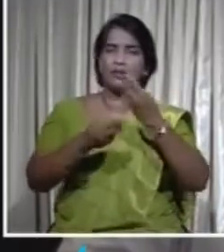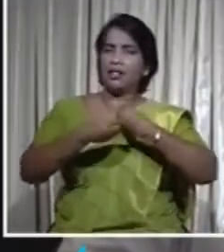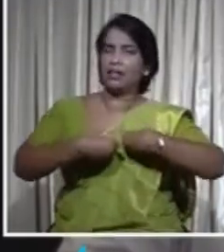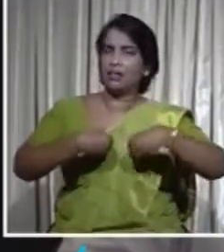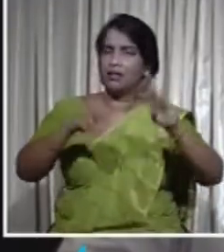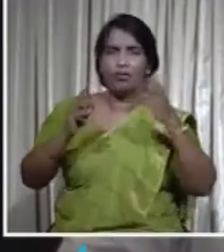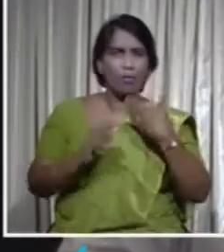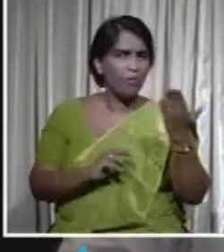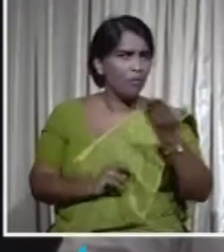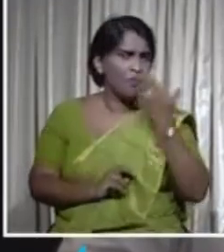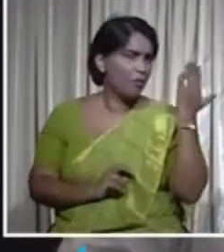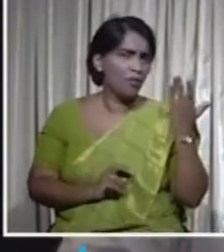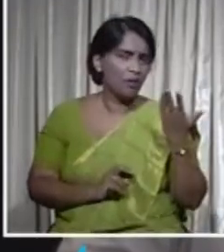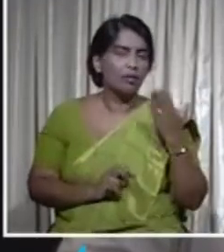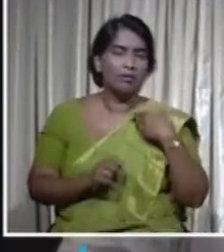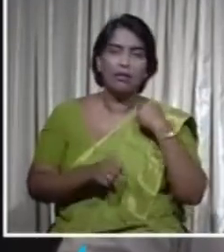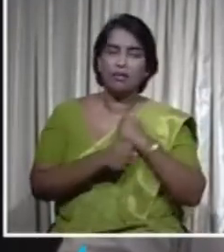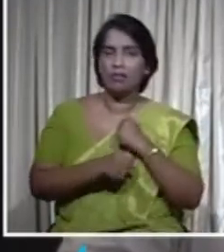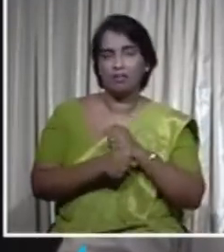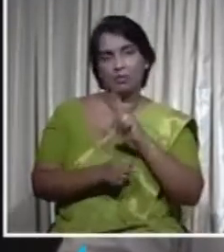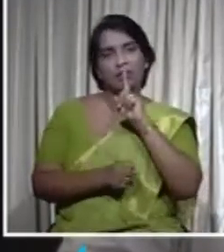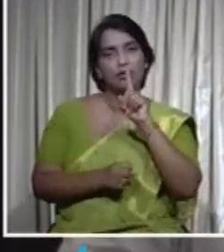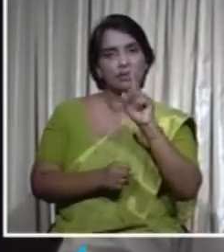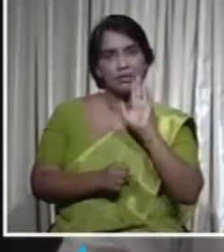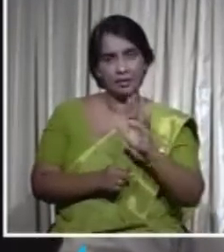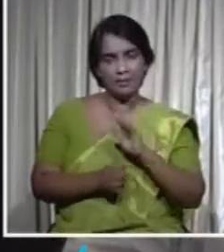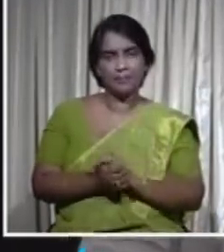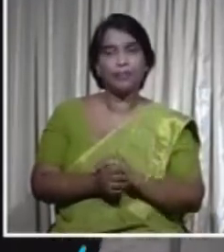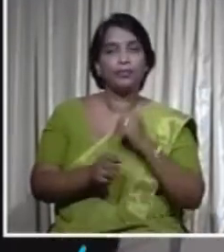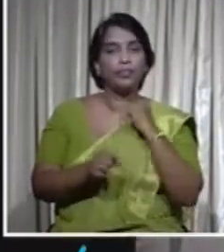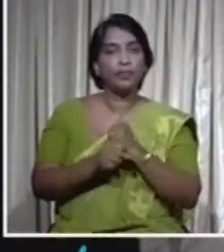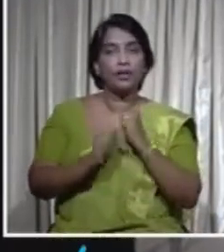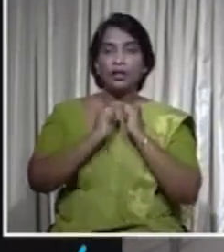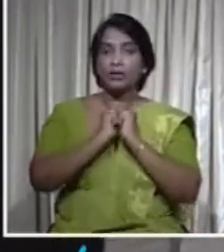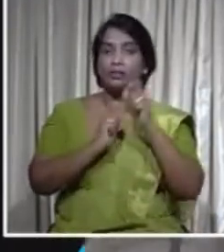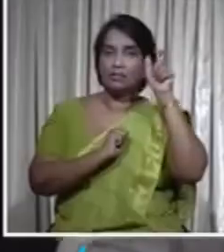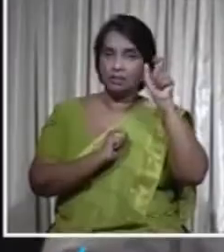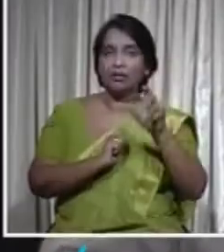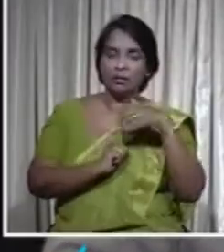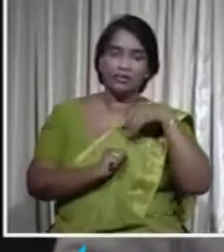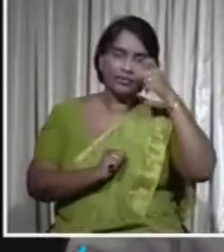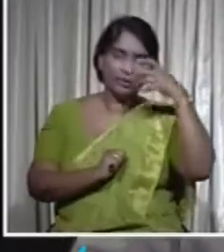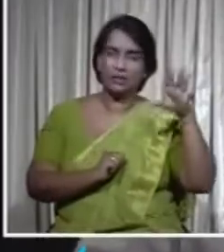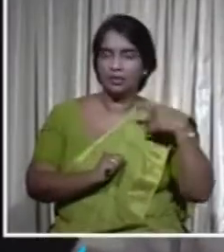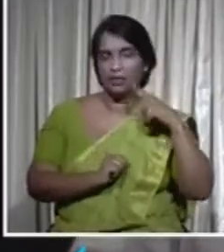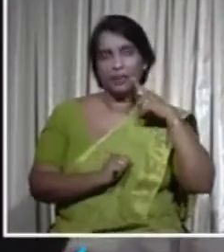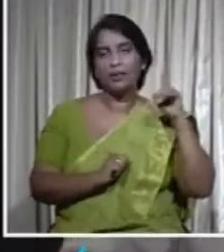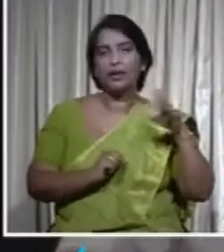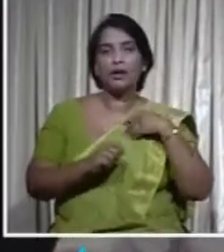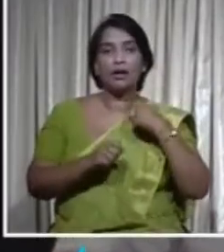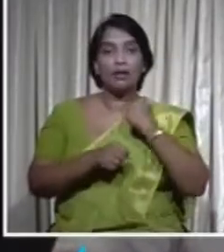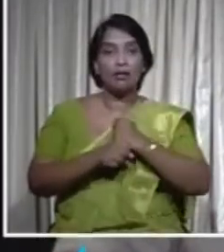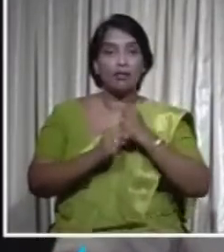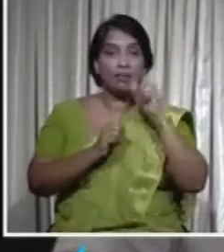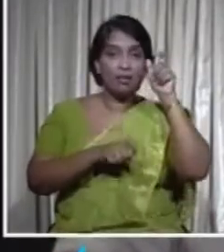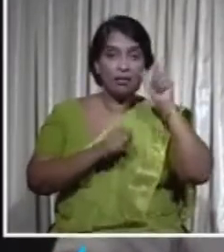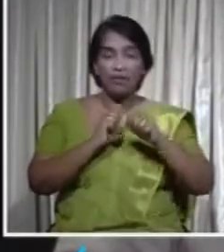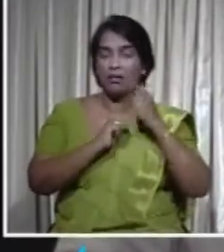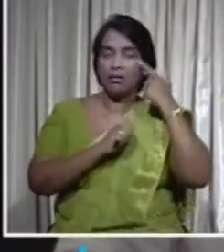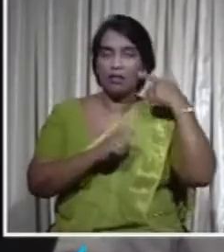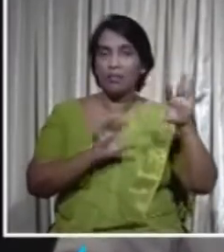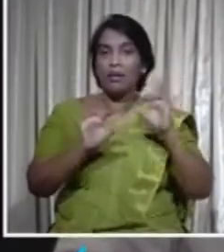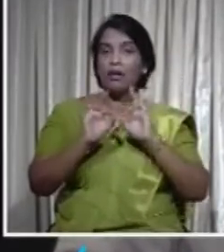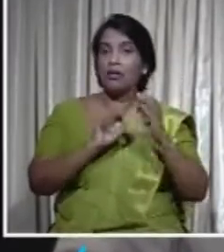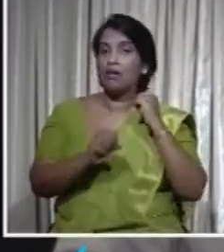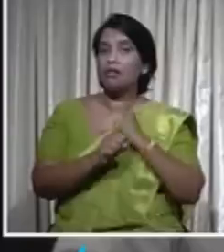சசீந்திர ராஜபக்சவே பொறுப்பேற்க வேண்டும் என்று அவர் கோரிக்கை விடுத்தார். குருவை காப்பாற்றலாம், எனினும் குருவின் அண்ணனின் மகனை காப்பாற்ற